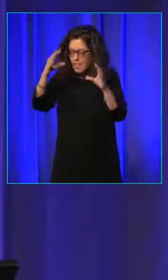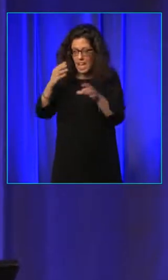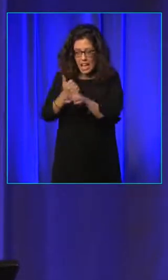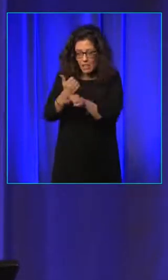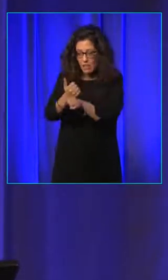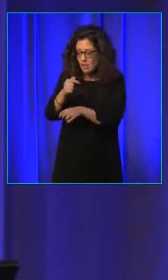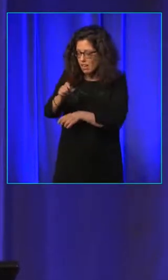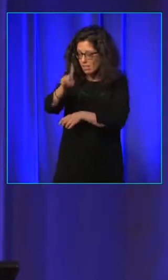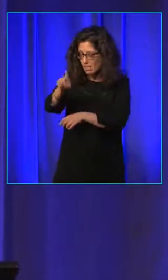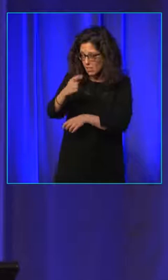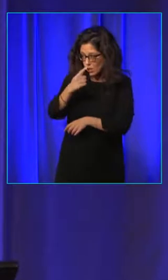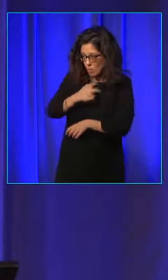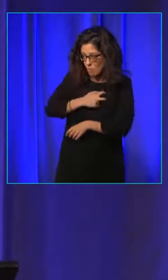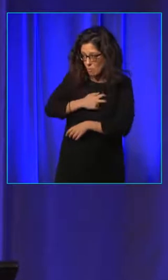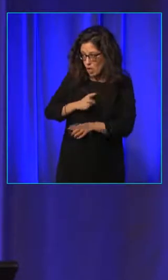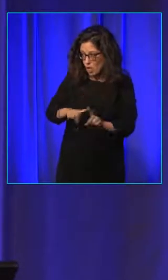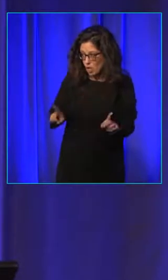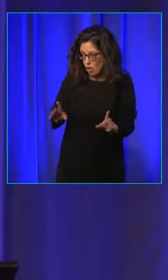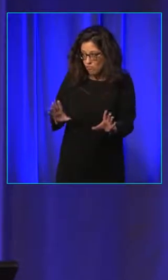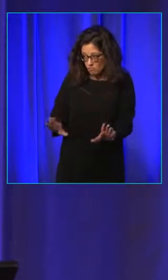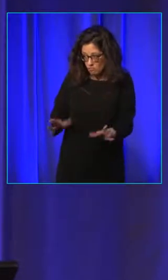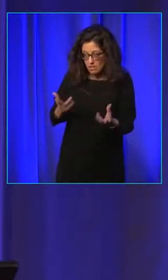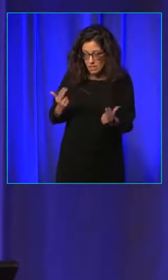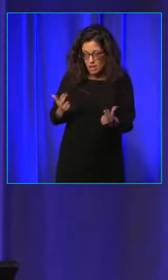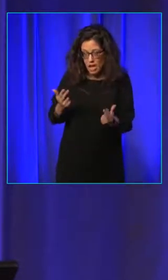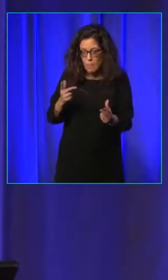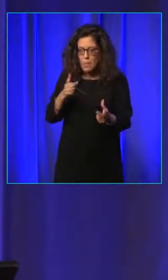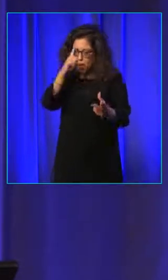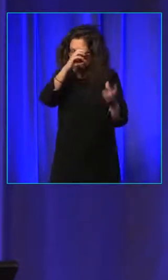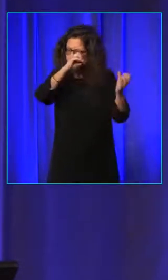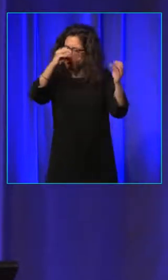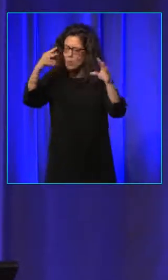pas d'appréhension, en recommençant sur des choses très